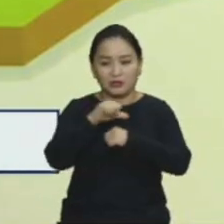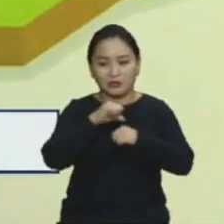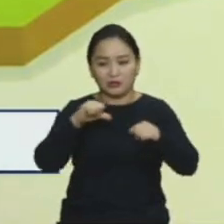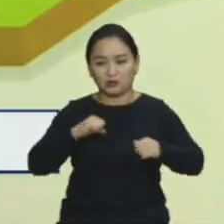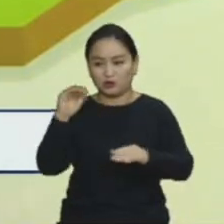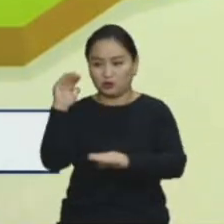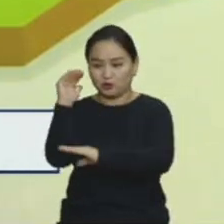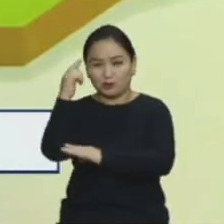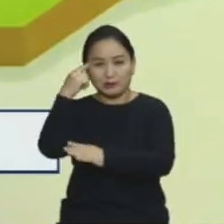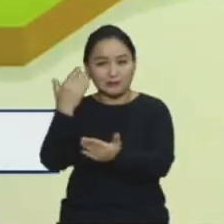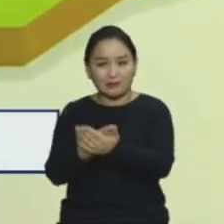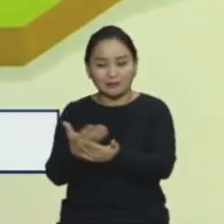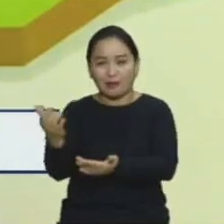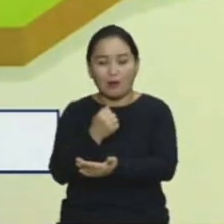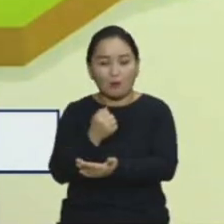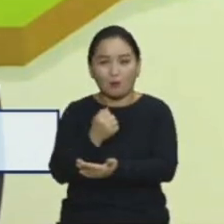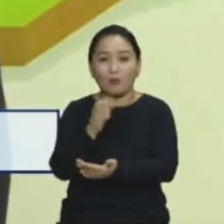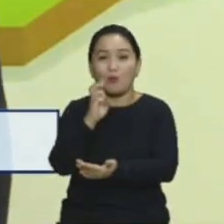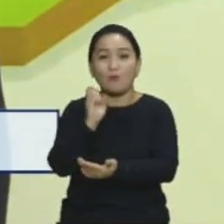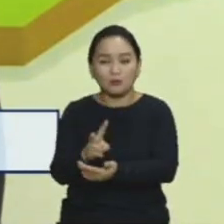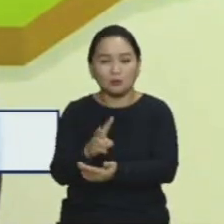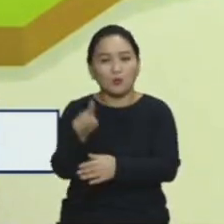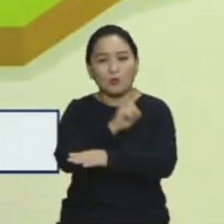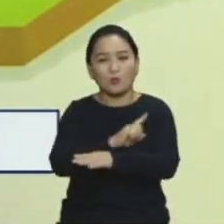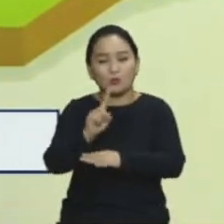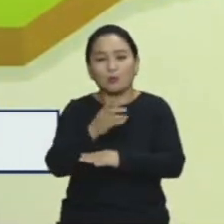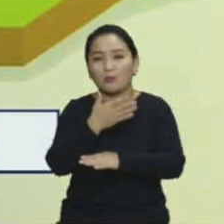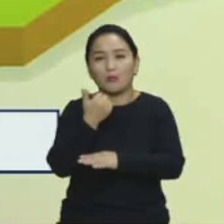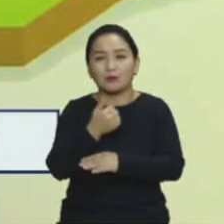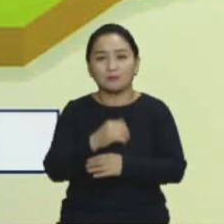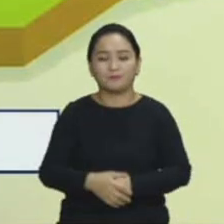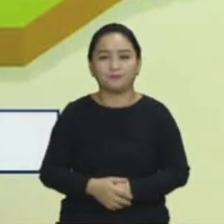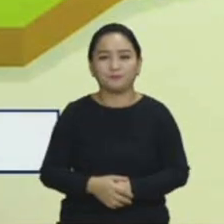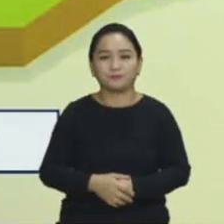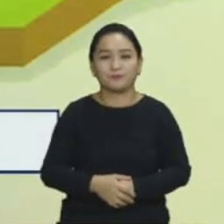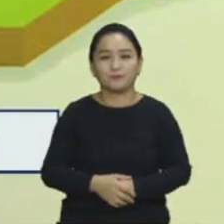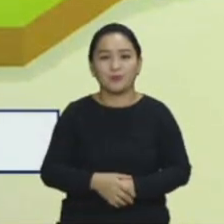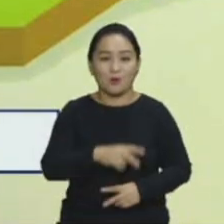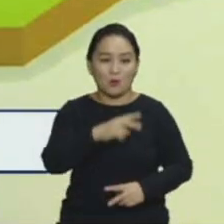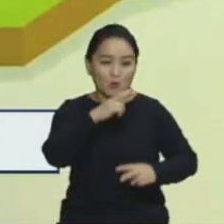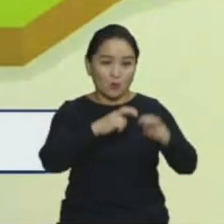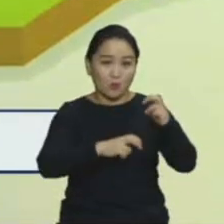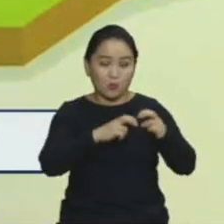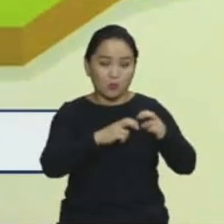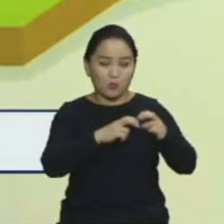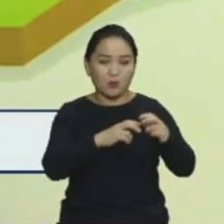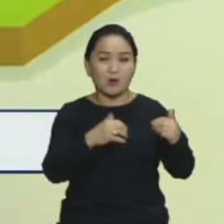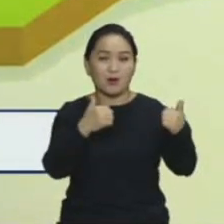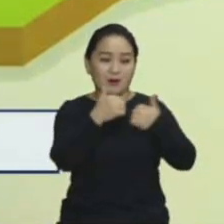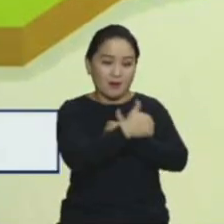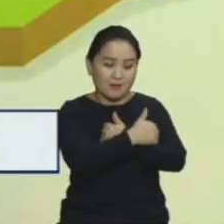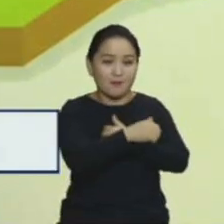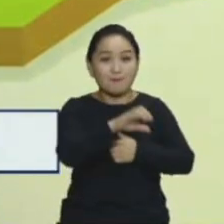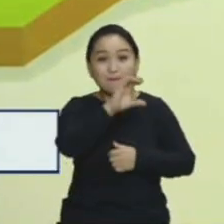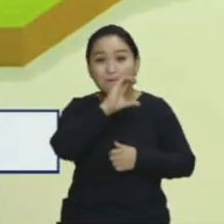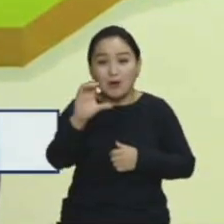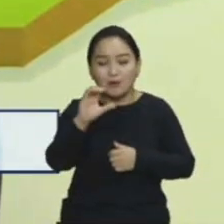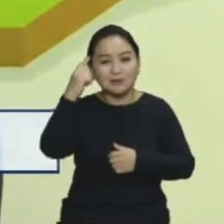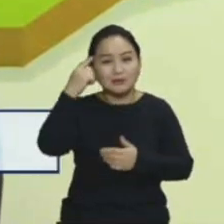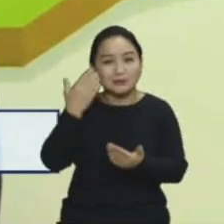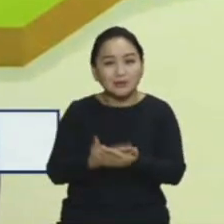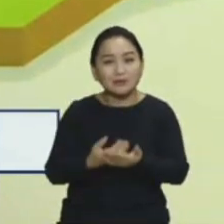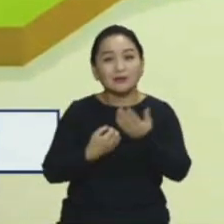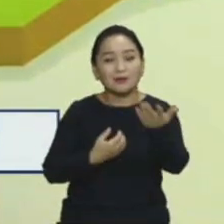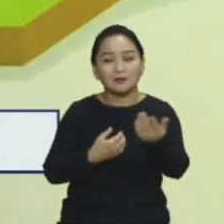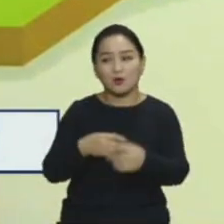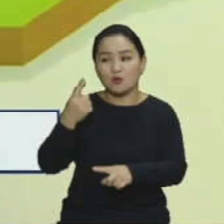юм бол одоо энэ бол үр дүнгүй л асуудал болно. Үйлдвэрчний эвлэн байгууллагаас нэг саналыг хэлж байгаа. Сая ингээ харахад хөдөө орон нутгийн одоо